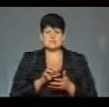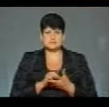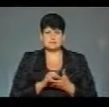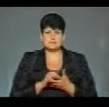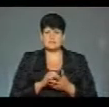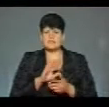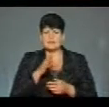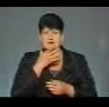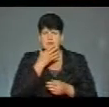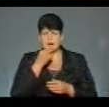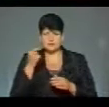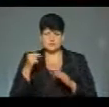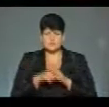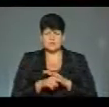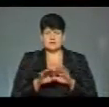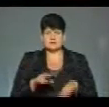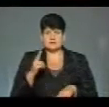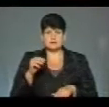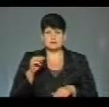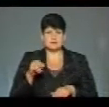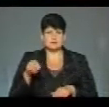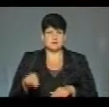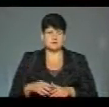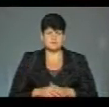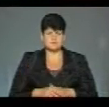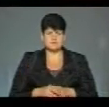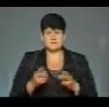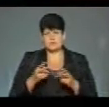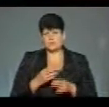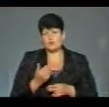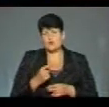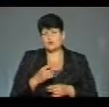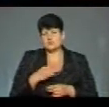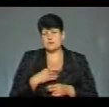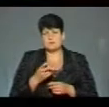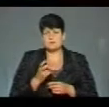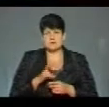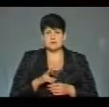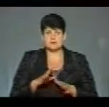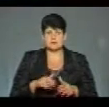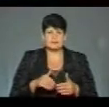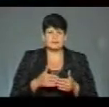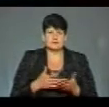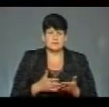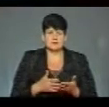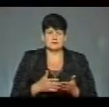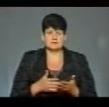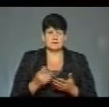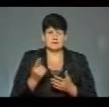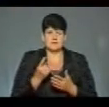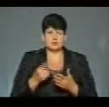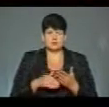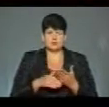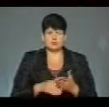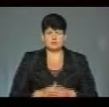Негарно втікати з місця ДТП. Треба було хоча б підійти і надати якусь першу